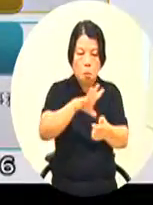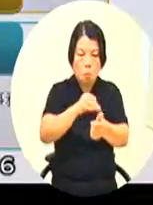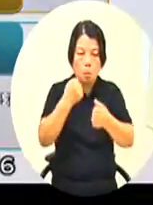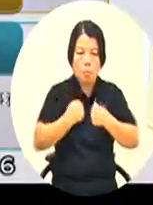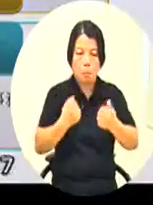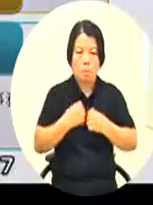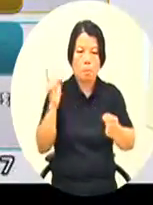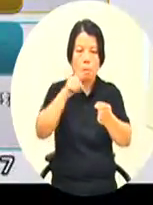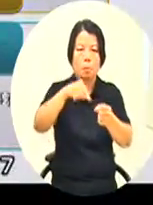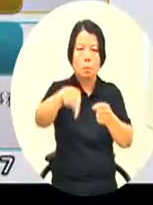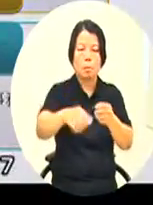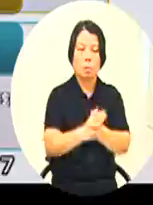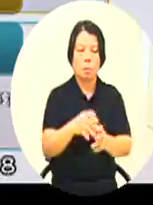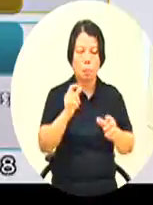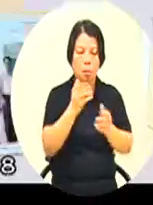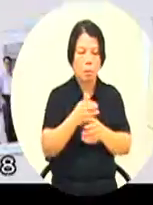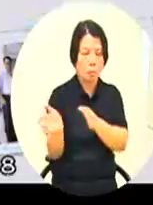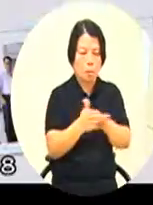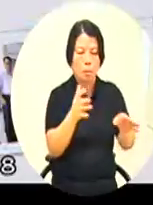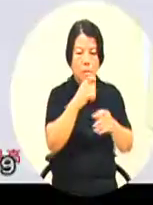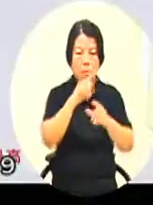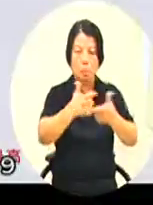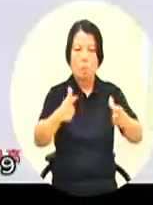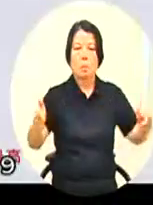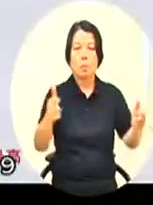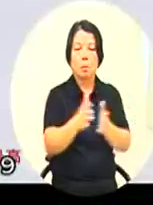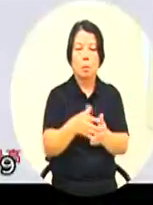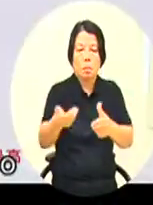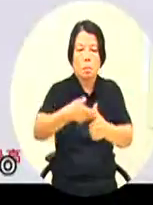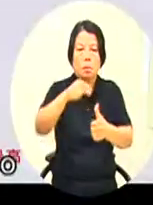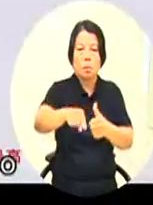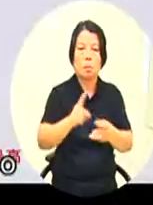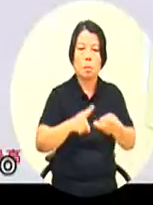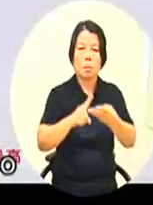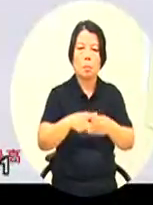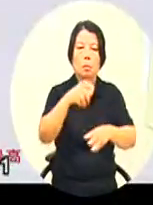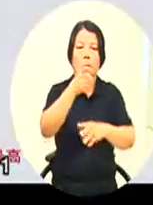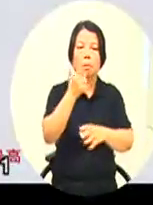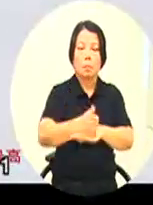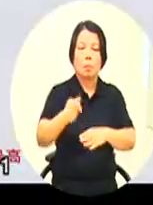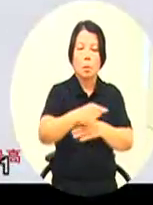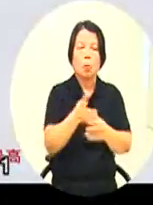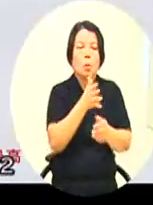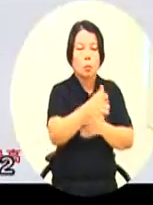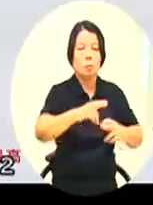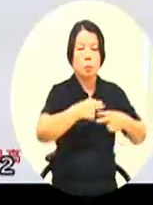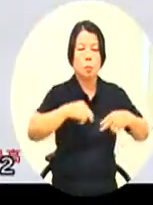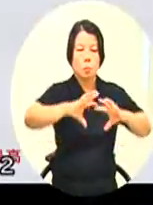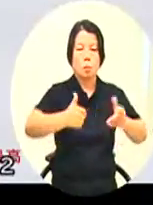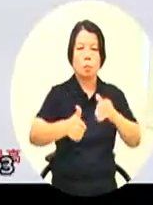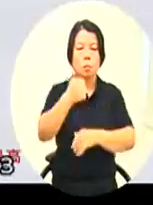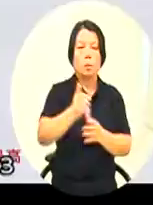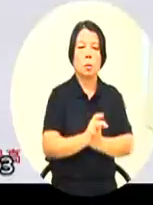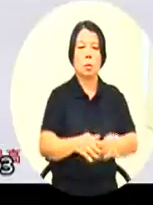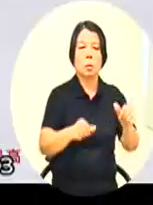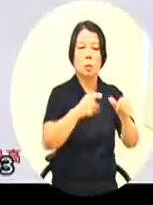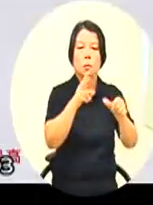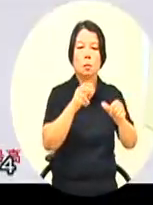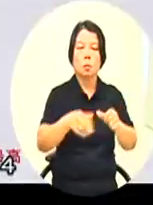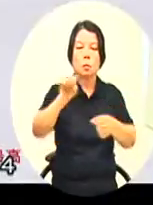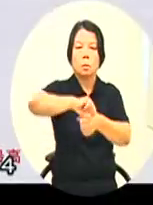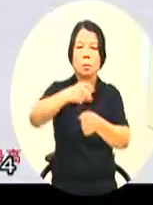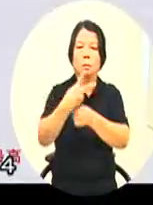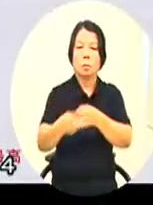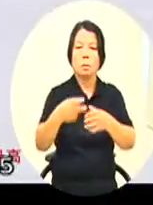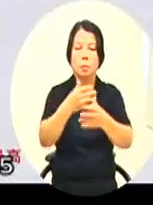另外就可以看到我们的多元人才的培育呢，这个昨天我们的主席特别问到小英总统的5+2的产业是什么，其实这个